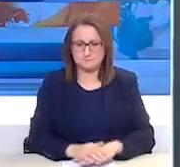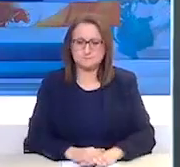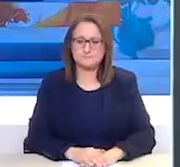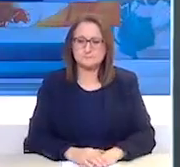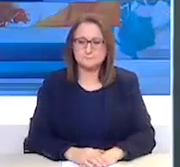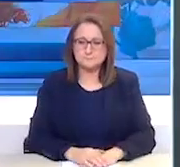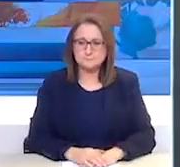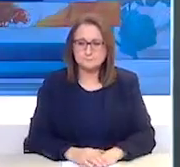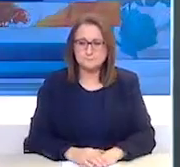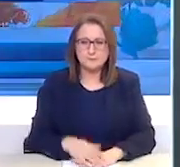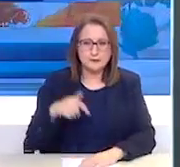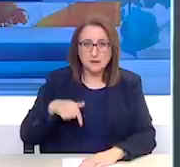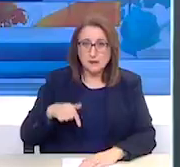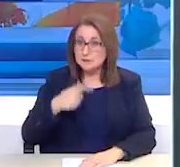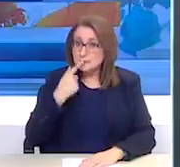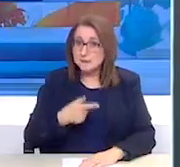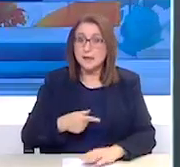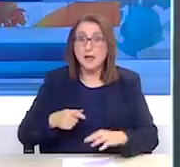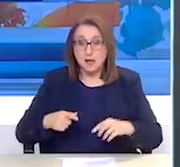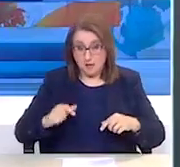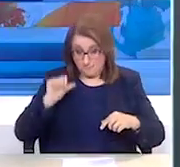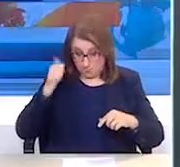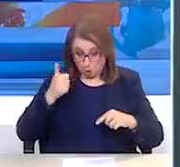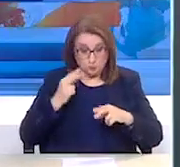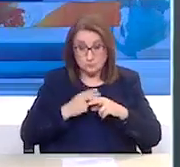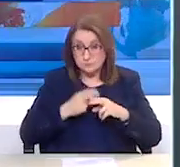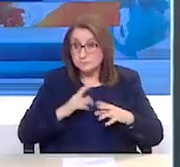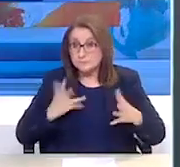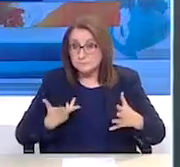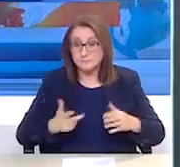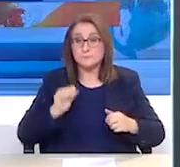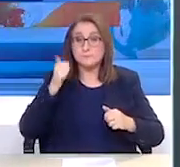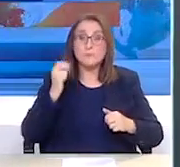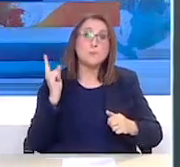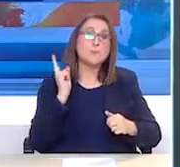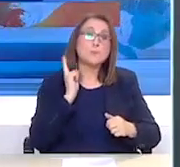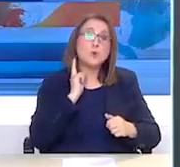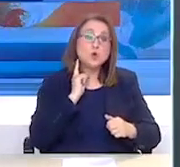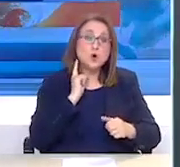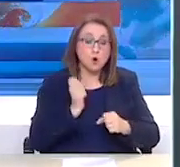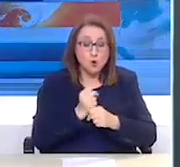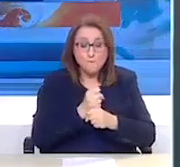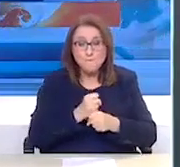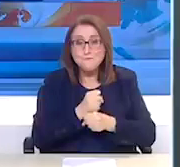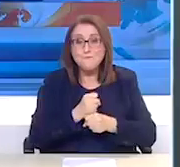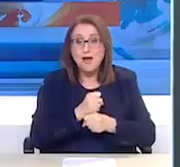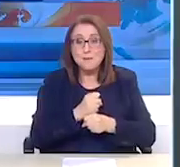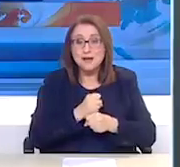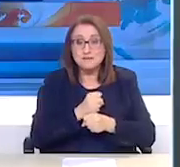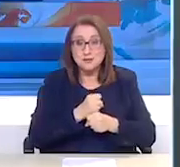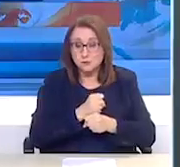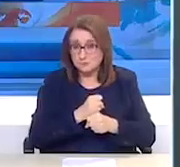αποφασίστηκε η τελική μορφή, παράλληλα με τη χρήση των μέτρων προστασίας των υγειονομικών, του πρωτοκόλλου προληπτικής φαρμακευτικής αγωγής, καθώς και